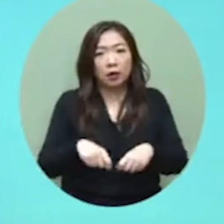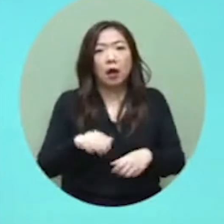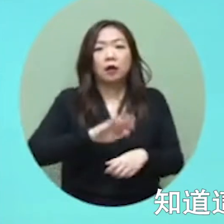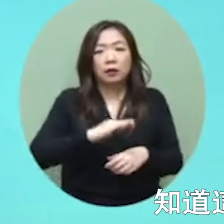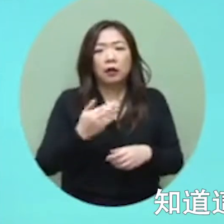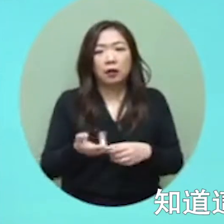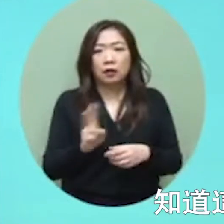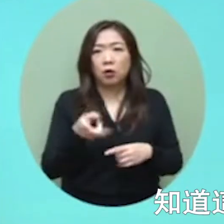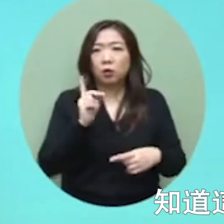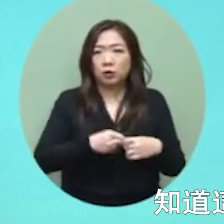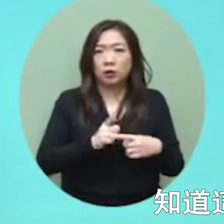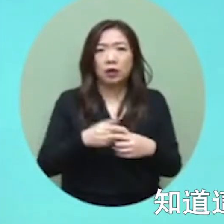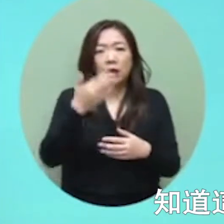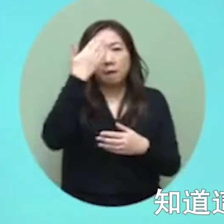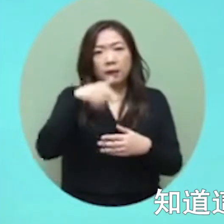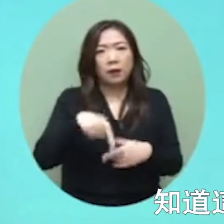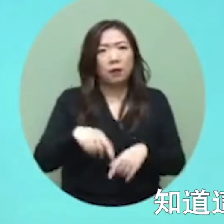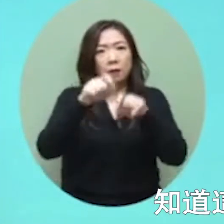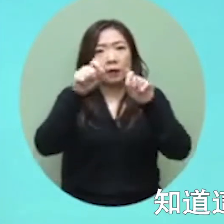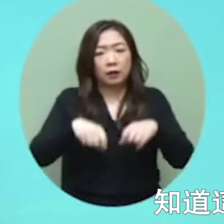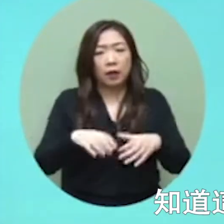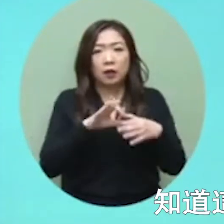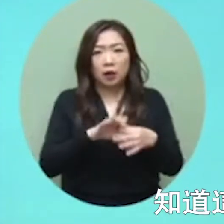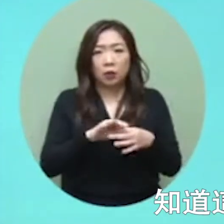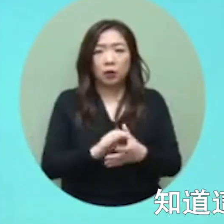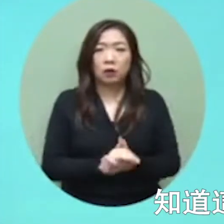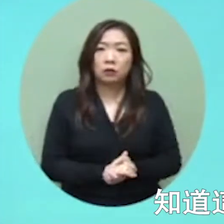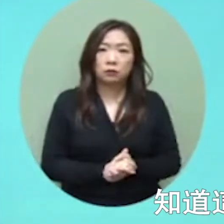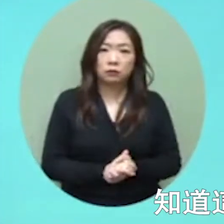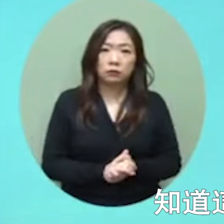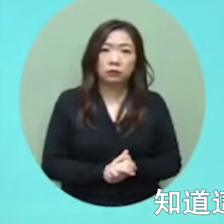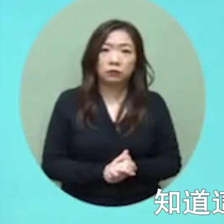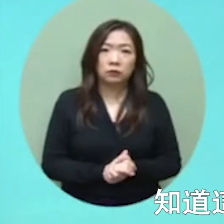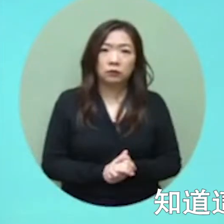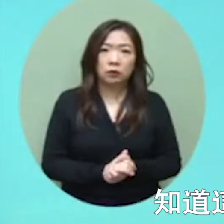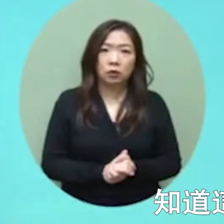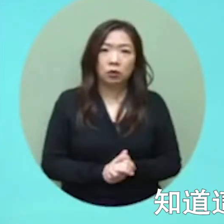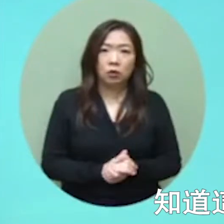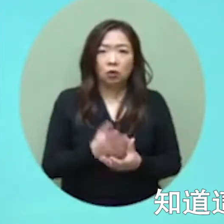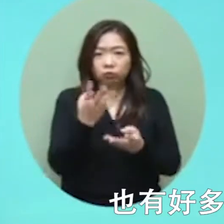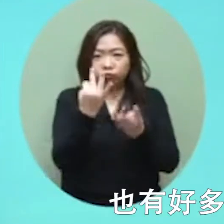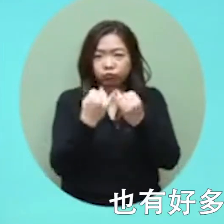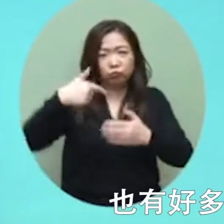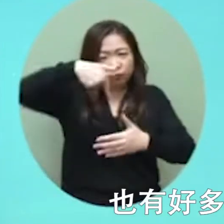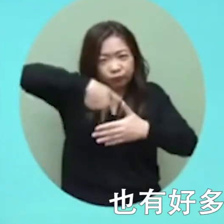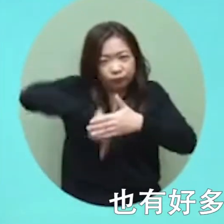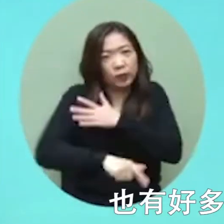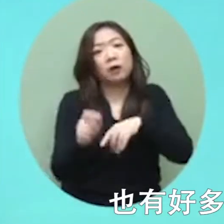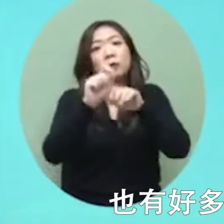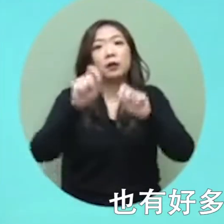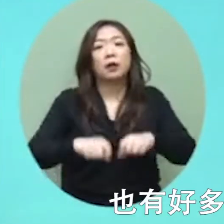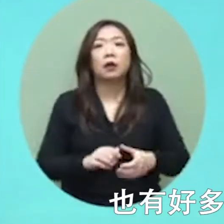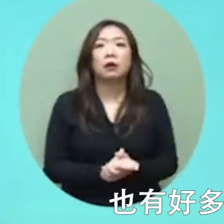實地知道這個問題是涉及很多深層次的問題，亦都有很